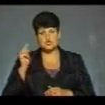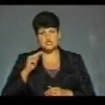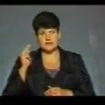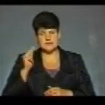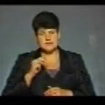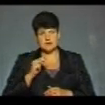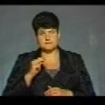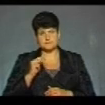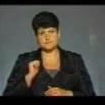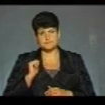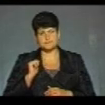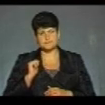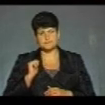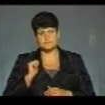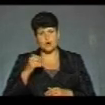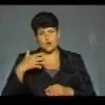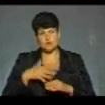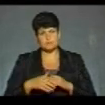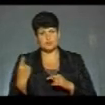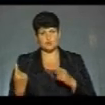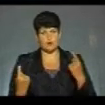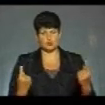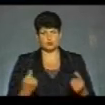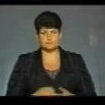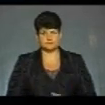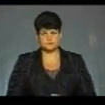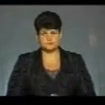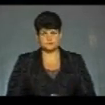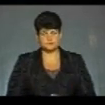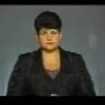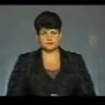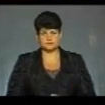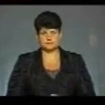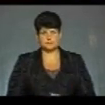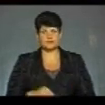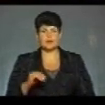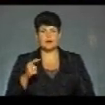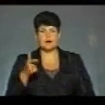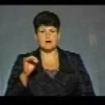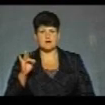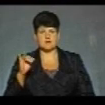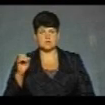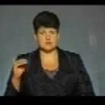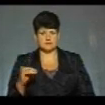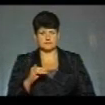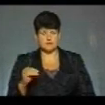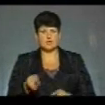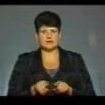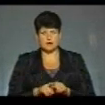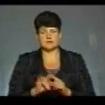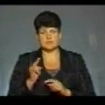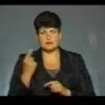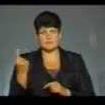вчитися розуміти одне одного. Юрій Герчаківський також учень першого В-класу. Я